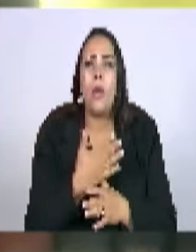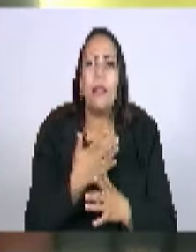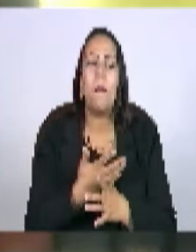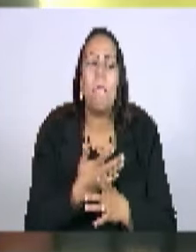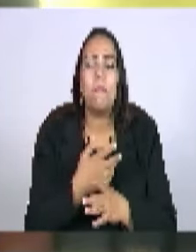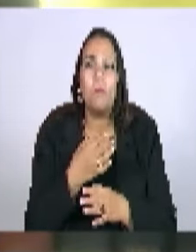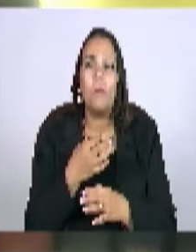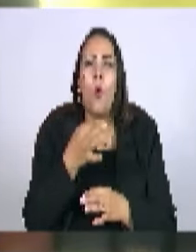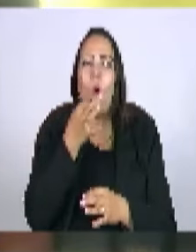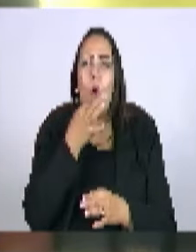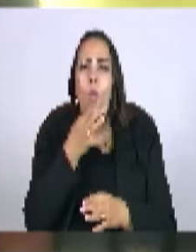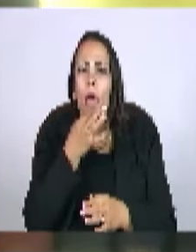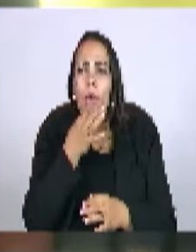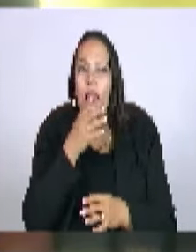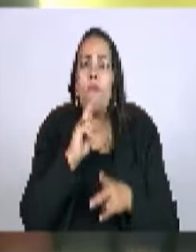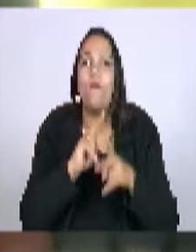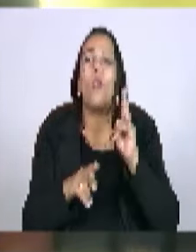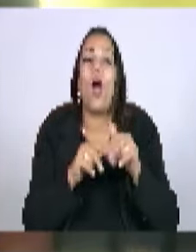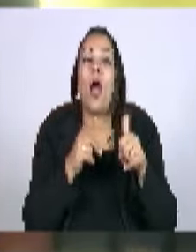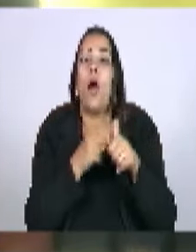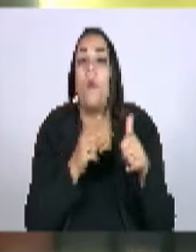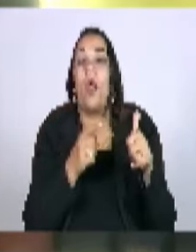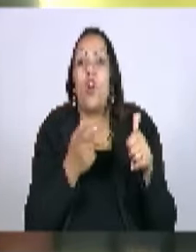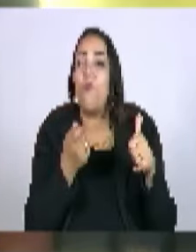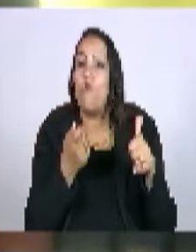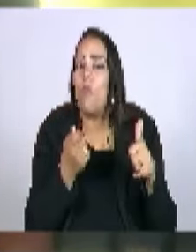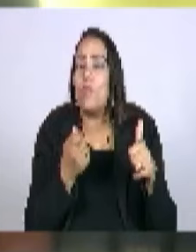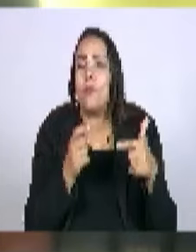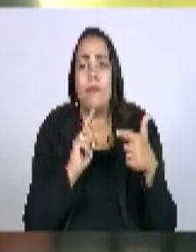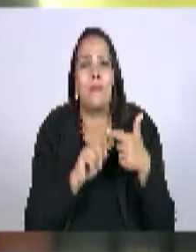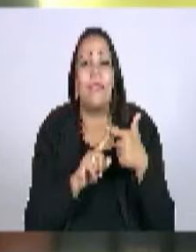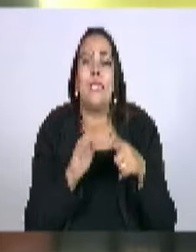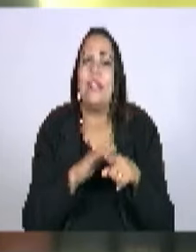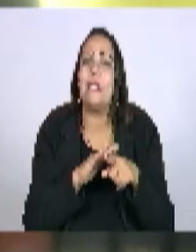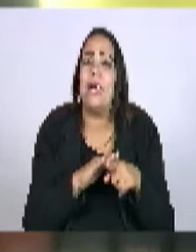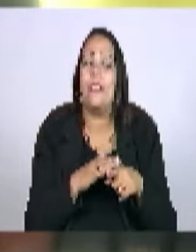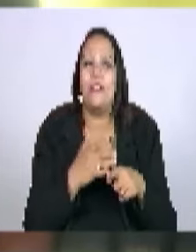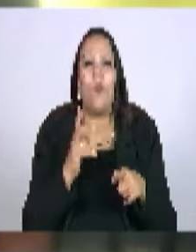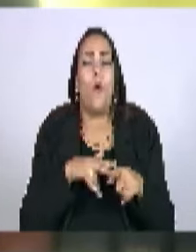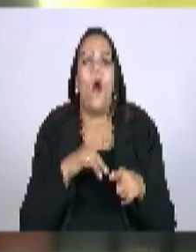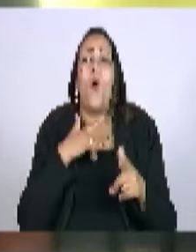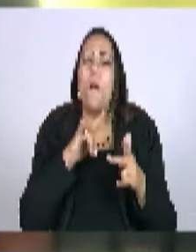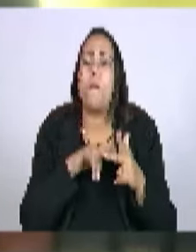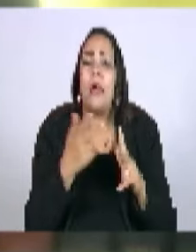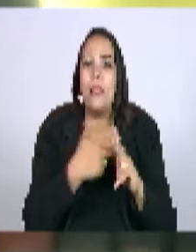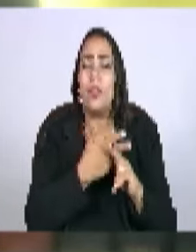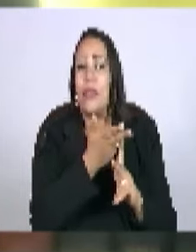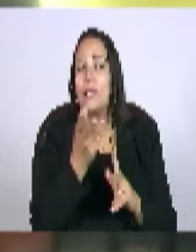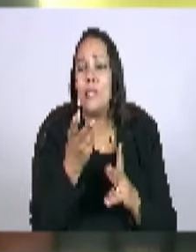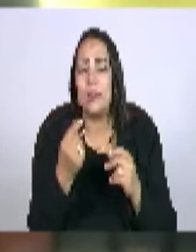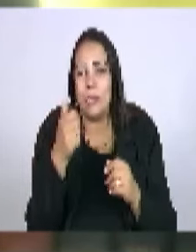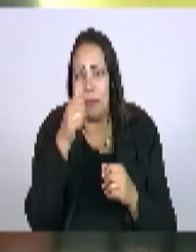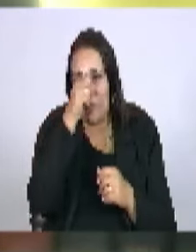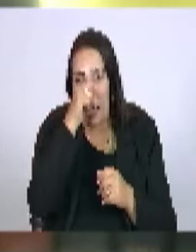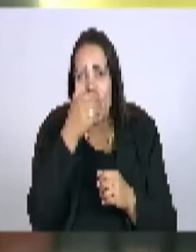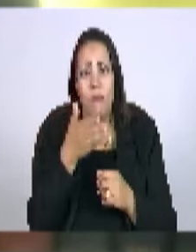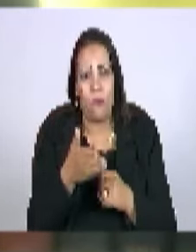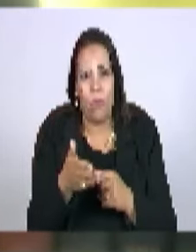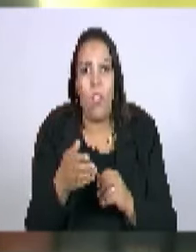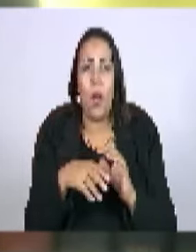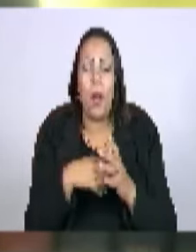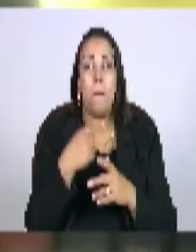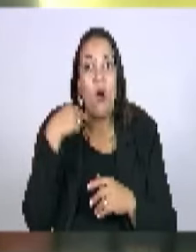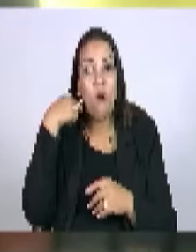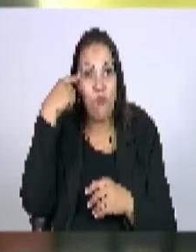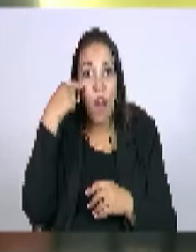في كل شيء بد من الفلوس مرورا بالاحاسيس والمشاعر وده بيزعل ناس كتير جدا وخصوصا لما تتوقع